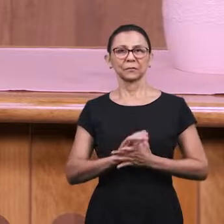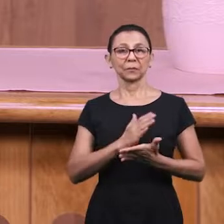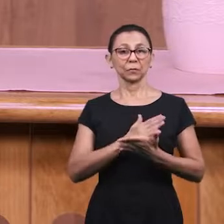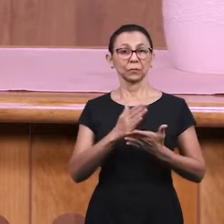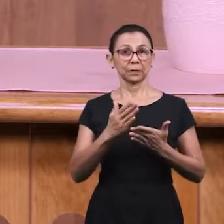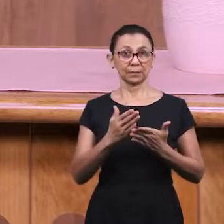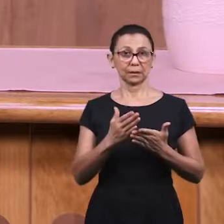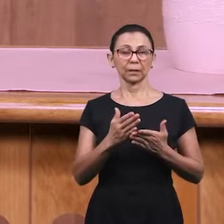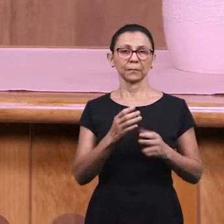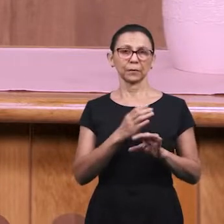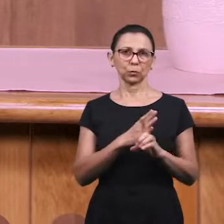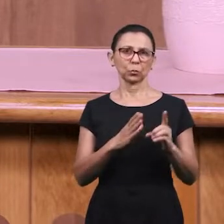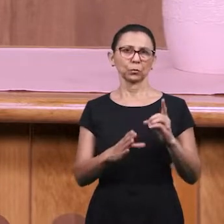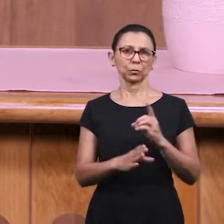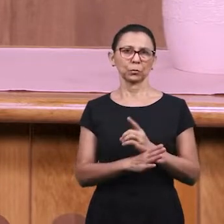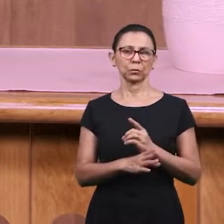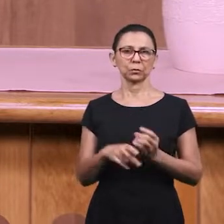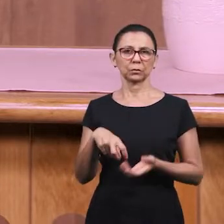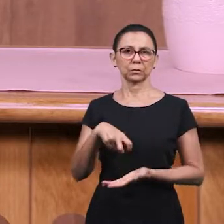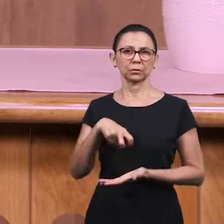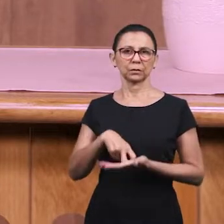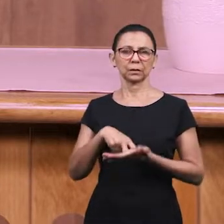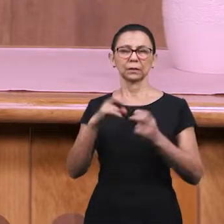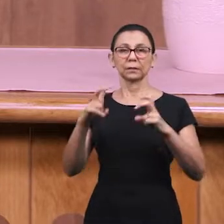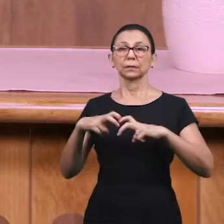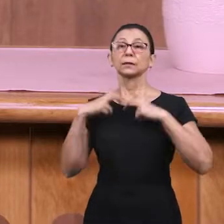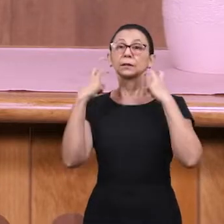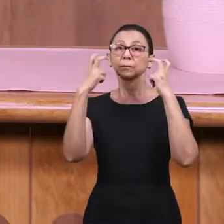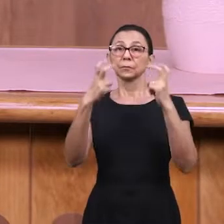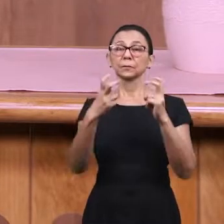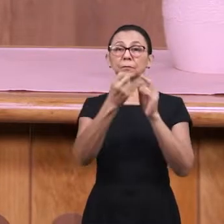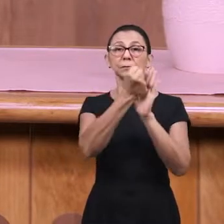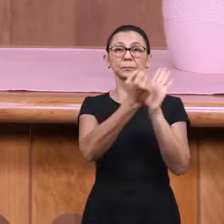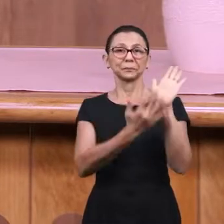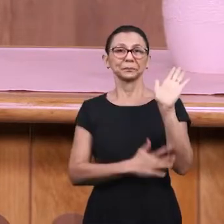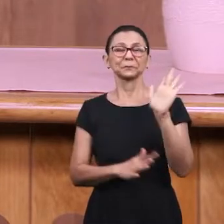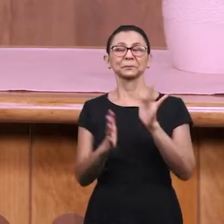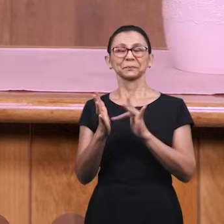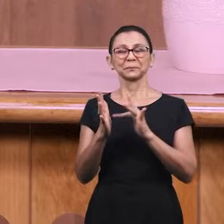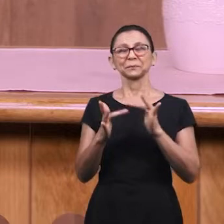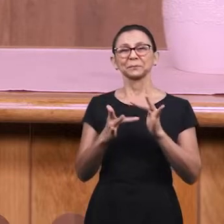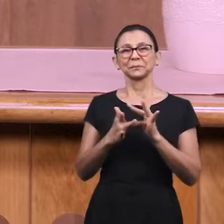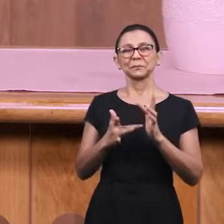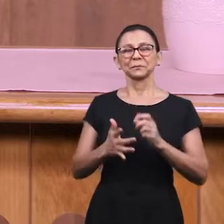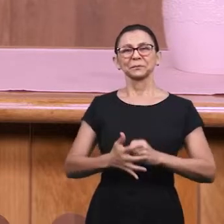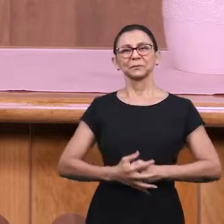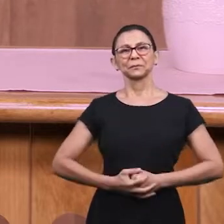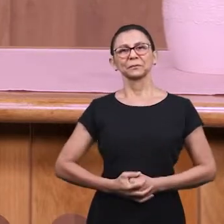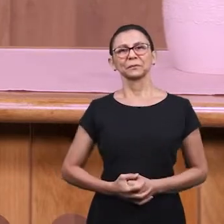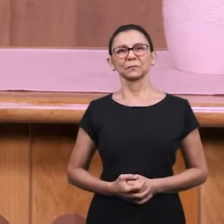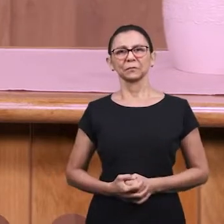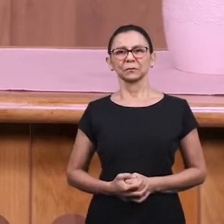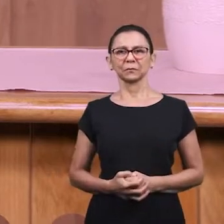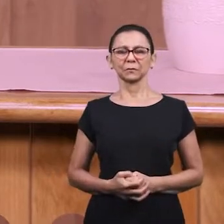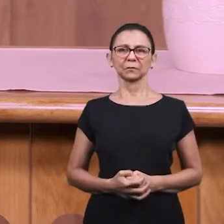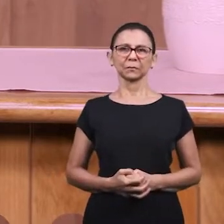начнем наше богослужение. Давайте мы встанем на колени и воззовем о крови Иисуса.